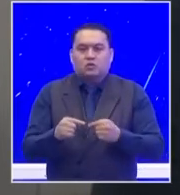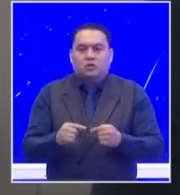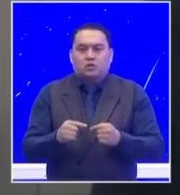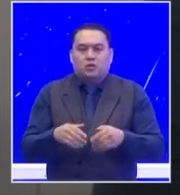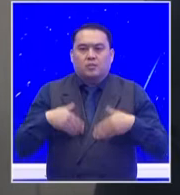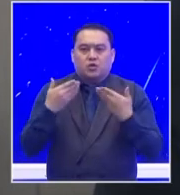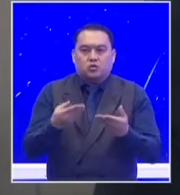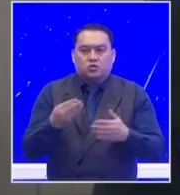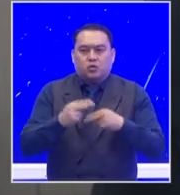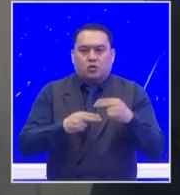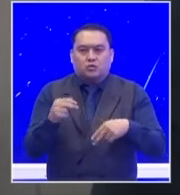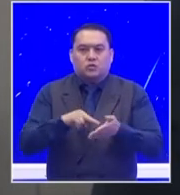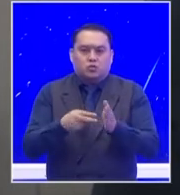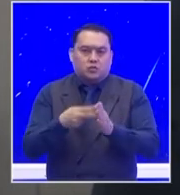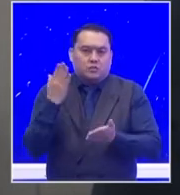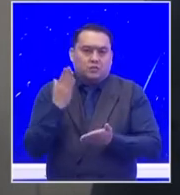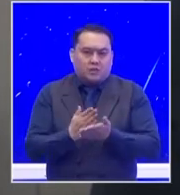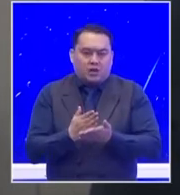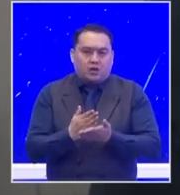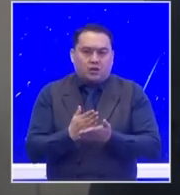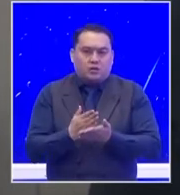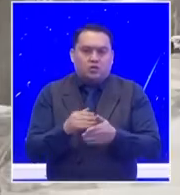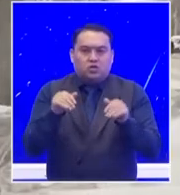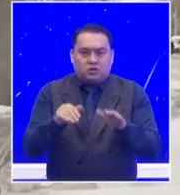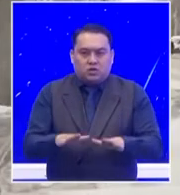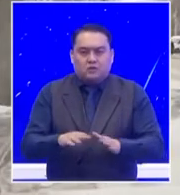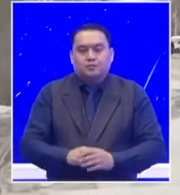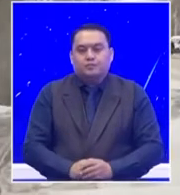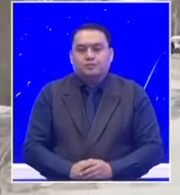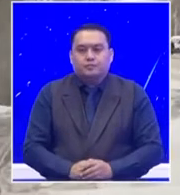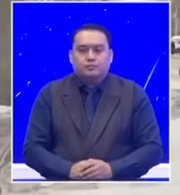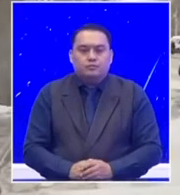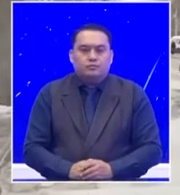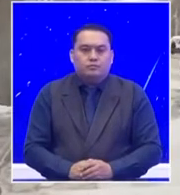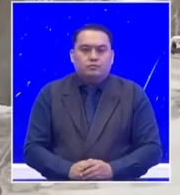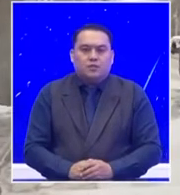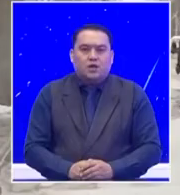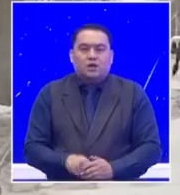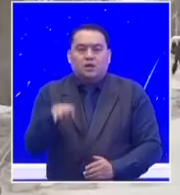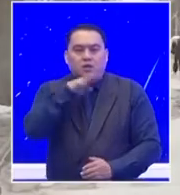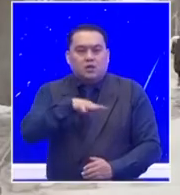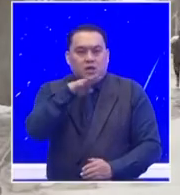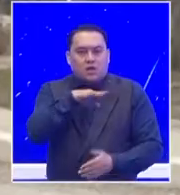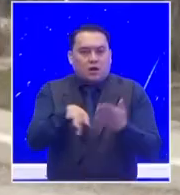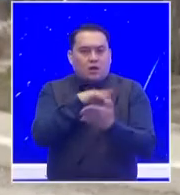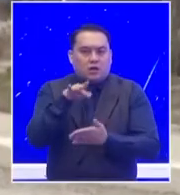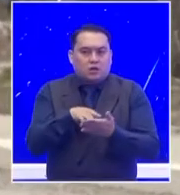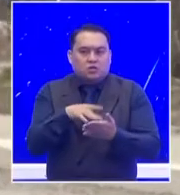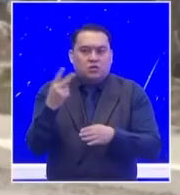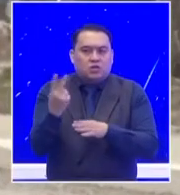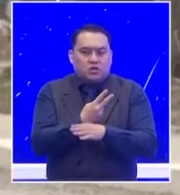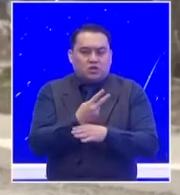кәсіпкерлердің қаражаттарына салуға да жоспарымыз бар. Ол жақындары да шешіледі деп ойлаймын. Өткен жылы шағын шаһарда мемлекет қаражатынан екінші